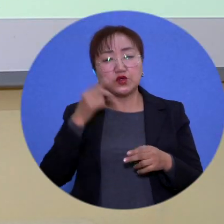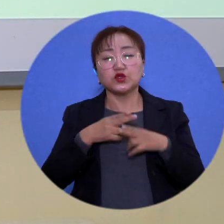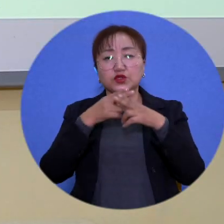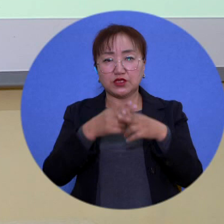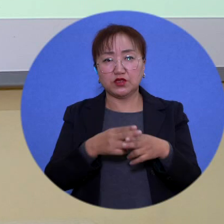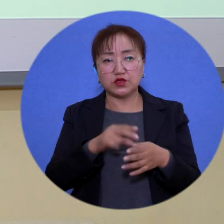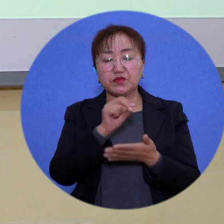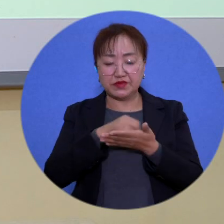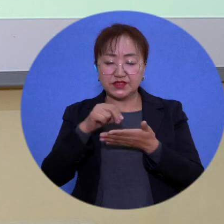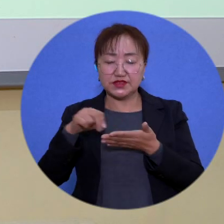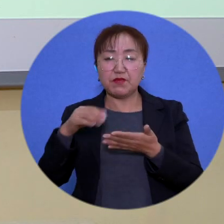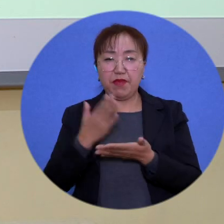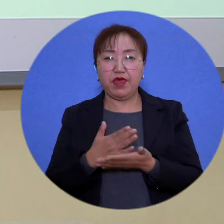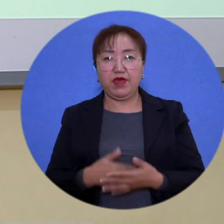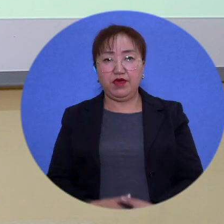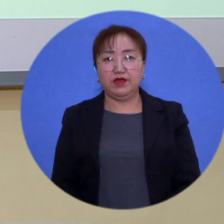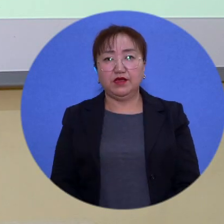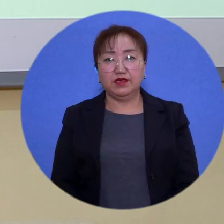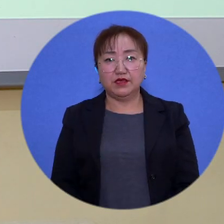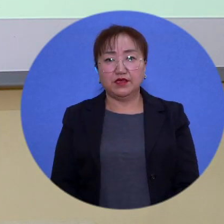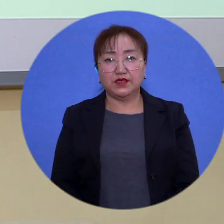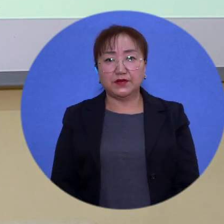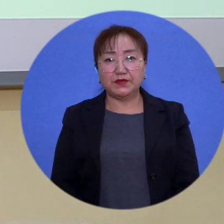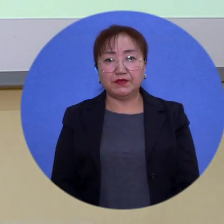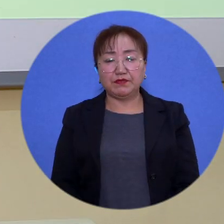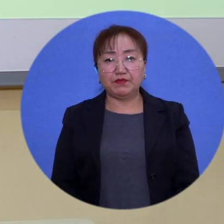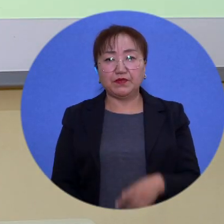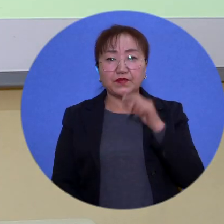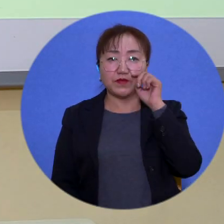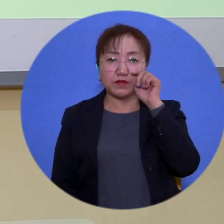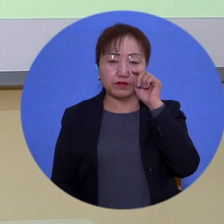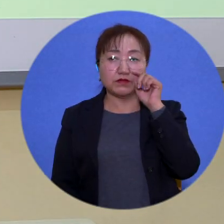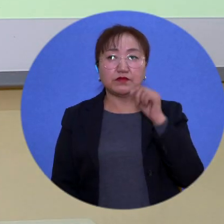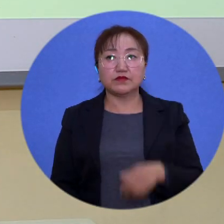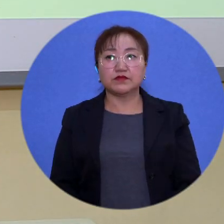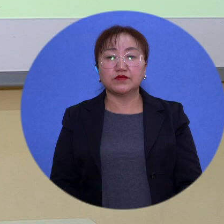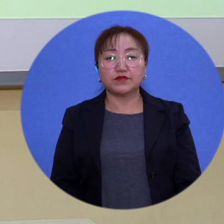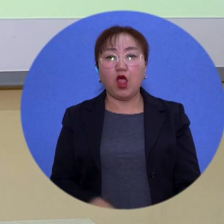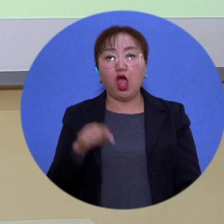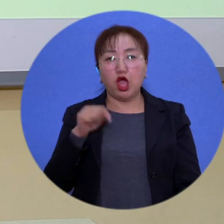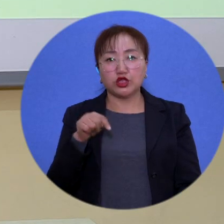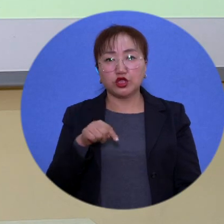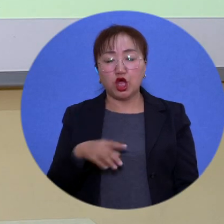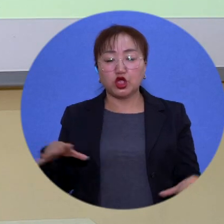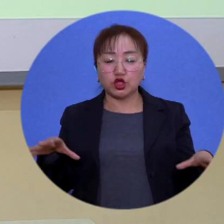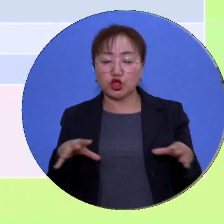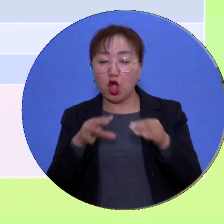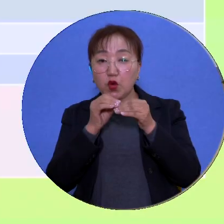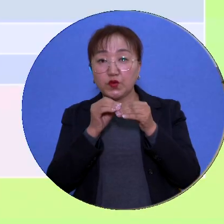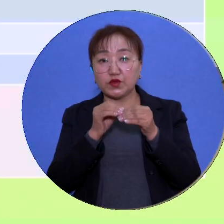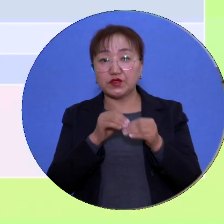ཀིི འདི ཤས སྡེད པའི དེད དེད དེད དེད དེད འདེད པའི པའི དེད དེད